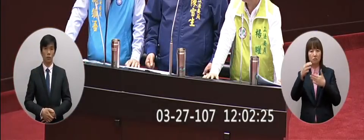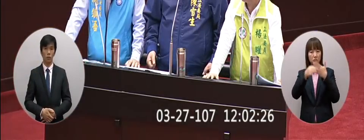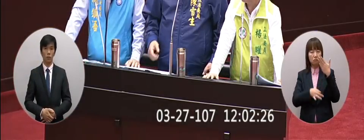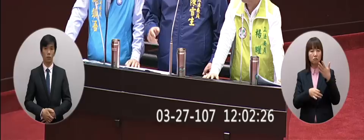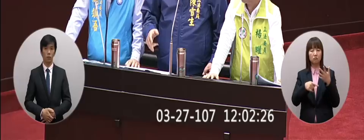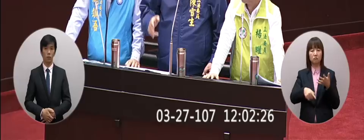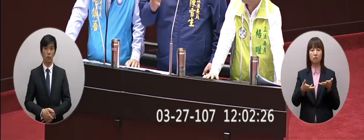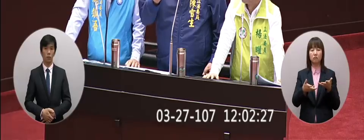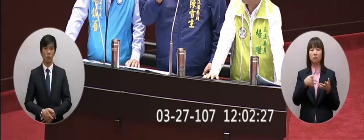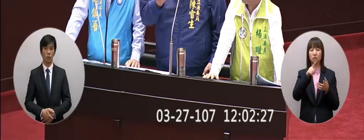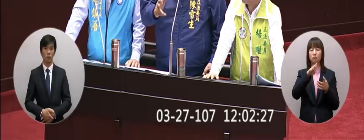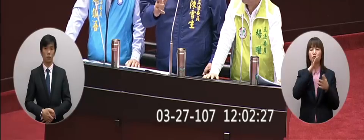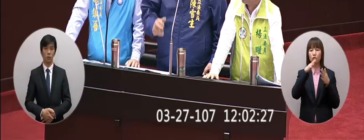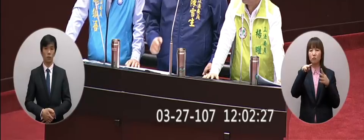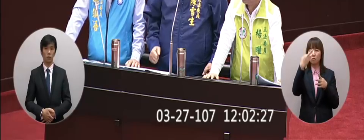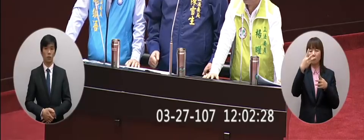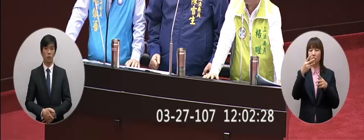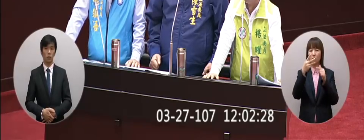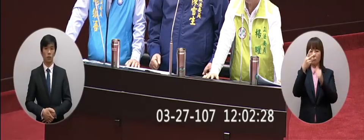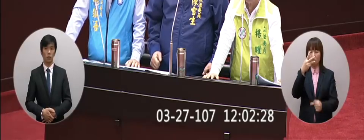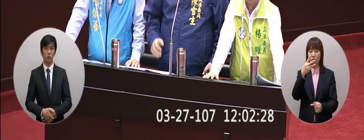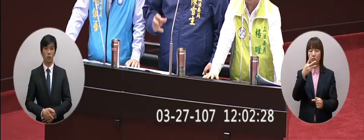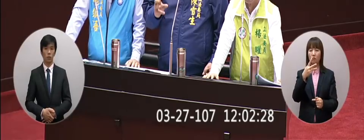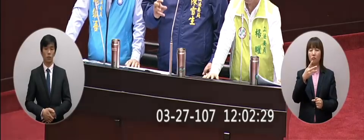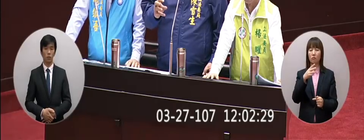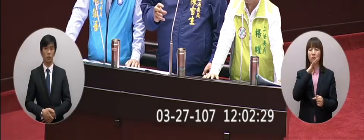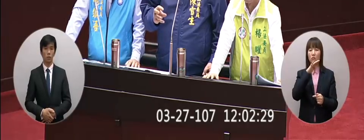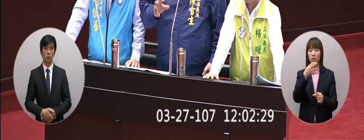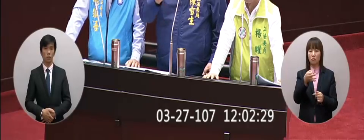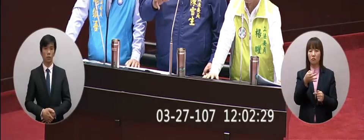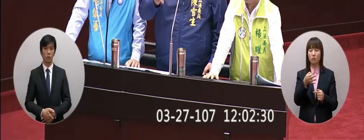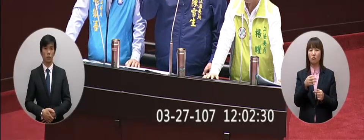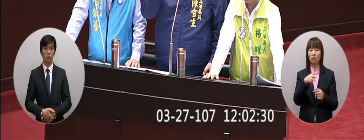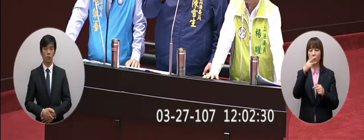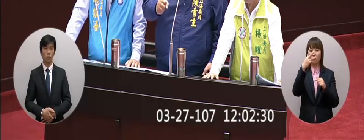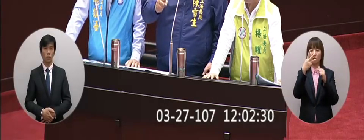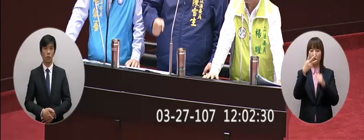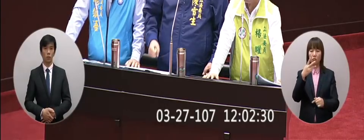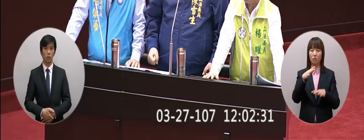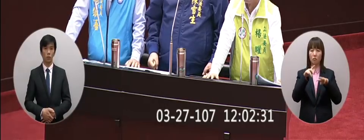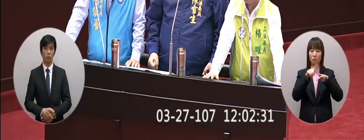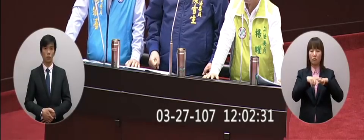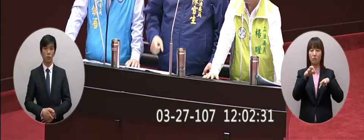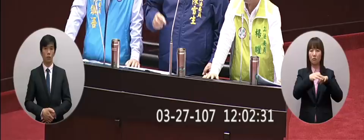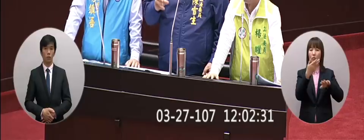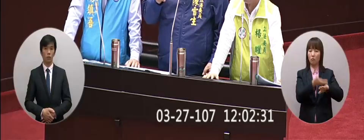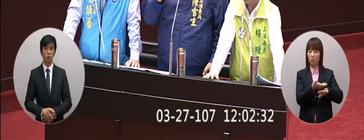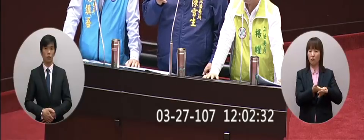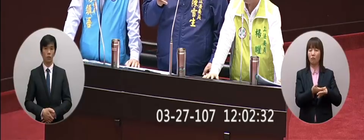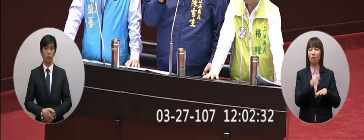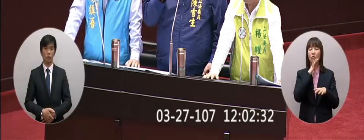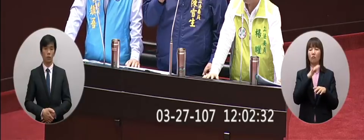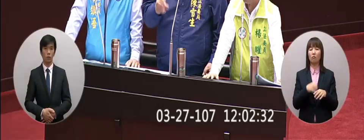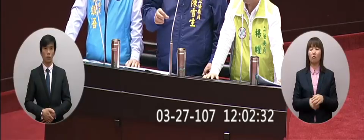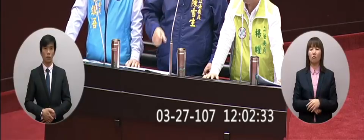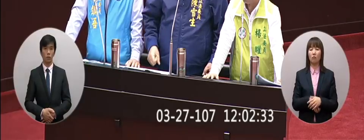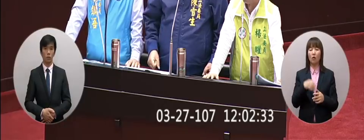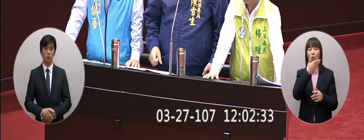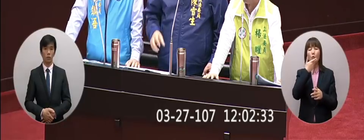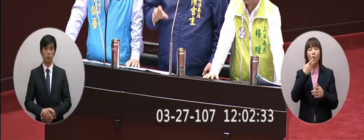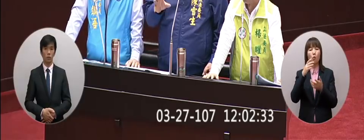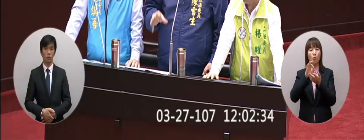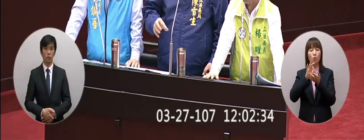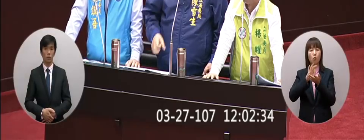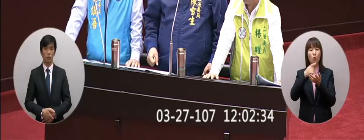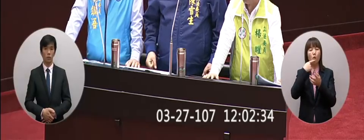例哈。里面就是说要300亿，300亿的孳息啊，300亿的本金放在那个地方，以孳息收